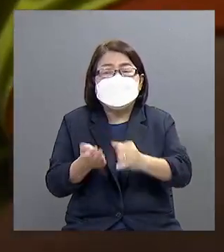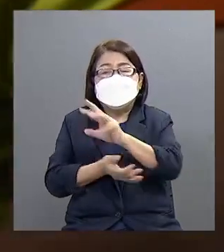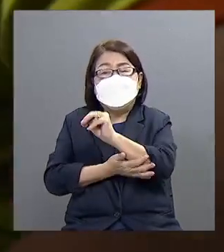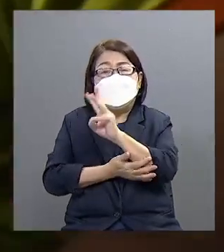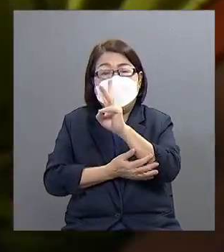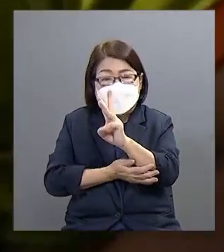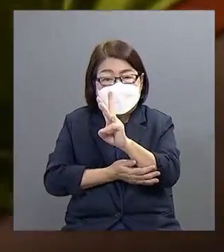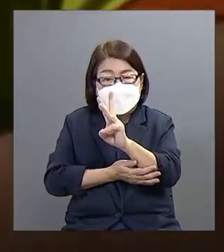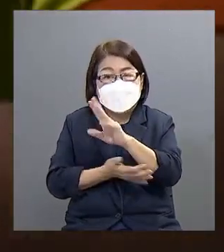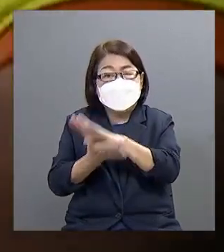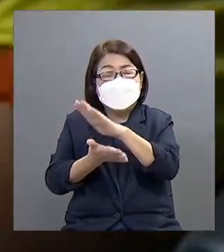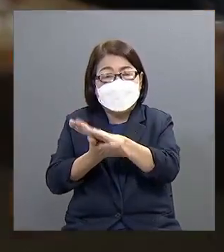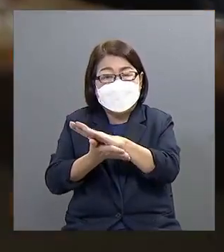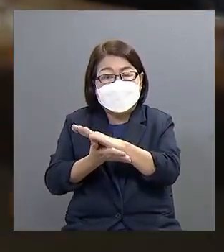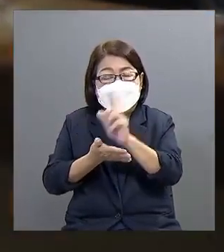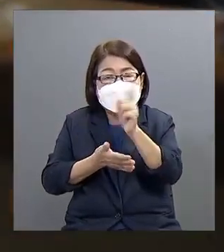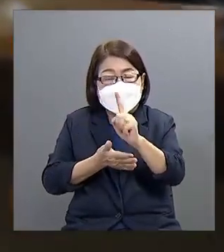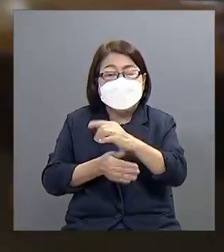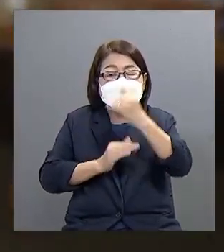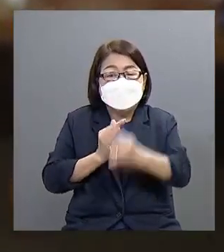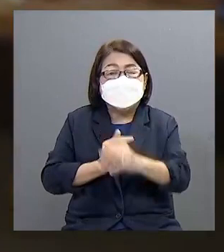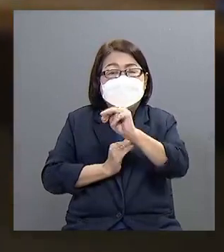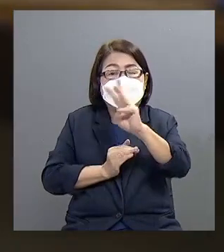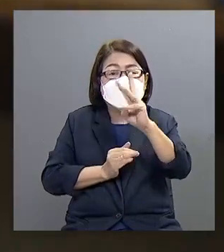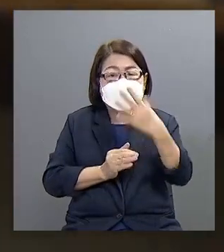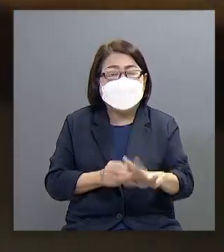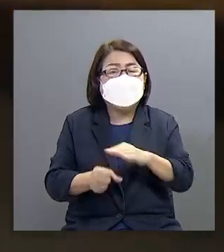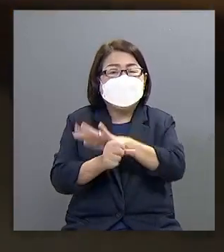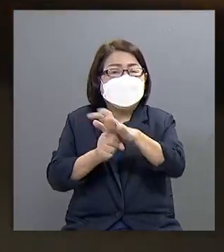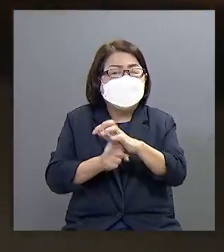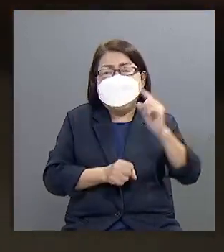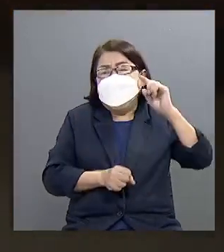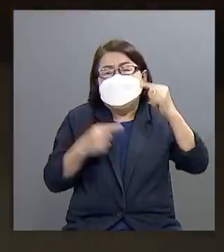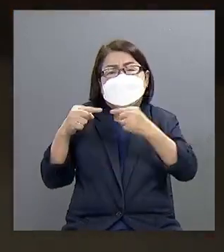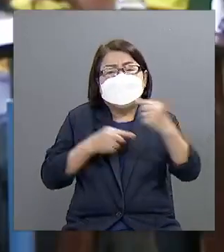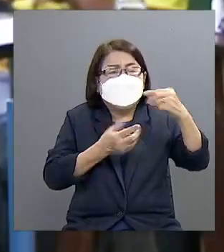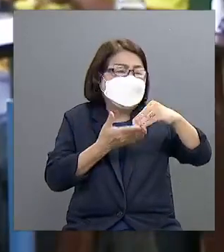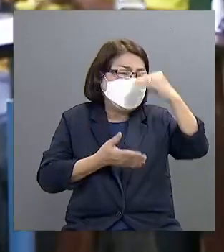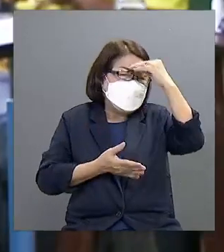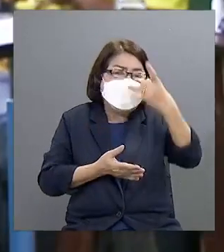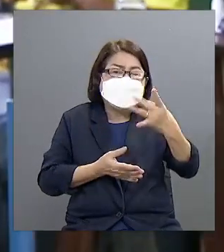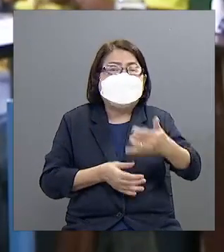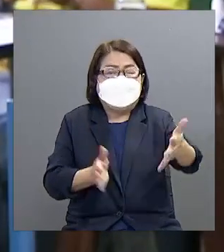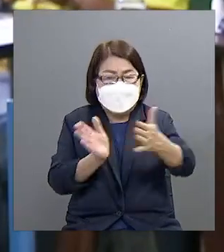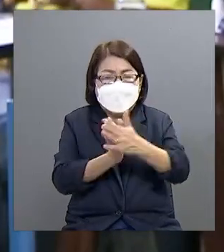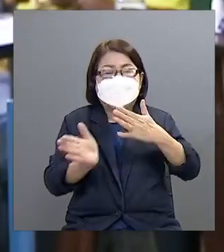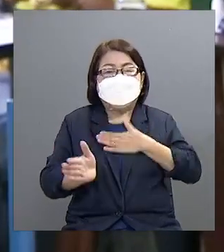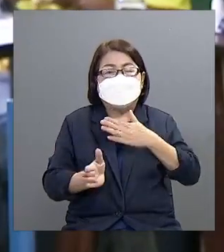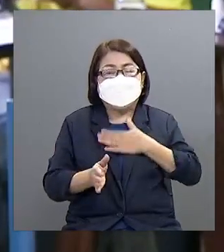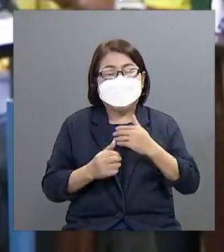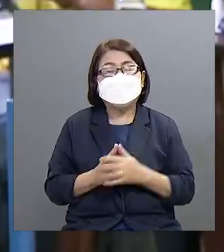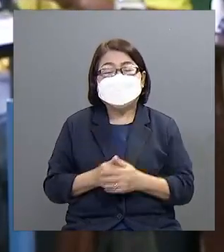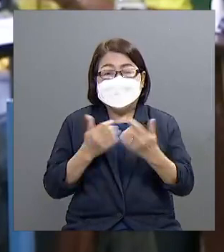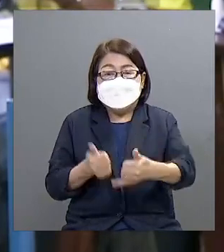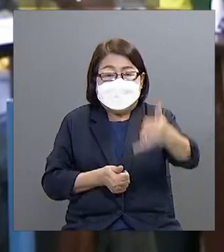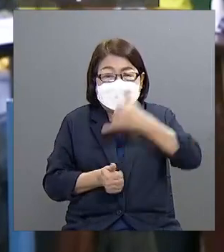เช่นจบม.6แล้วในช่วงโควิดเนี่ยเด็กไม่รู้จะไปทางไหนนะครับก็เลยมาอยู่ที่นี่พอมาอยู่ที่นี่ปั๊บเนี่ยความรู้ของเขาแค่